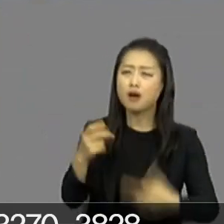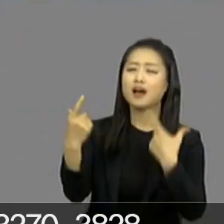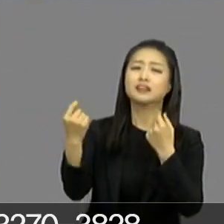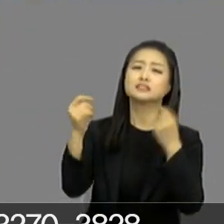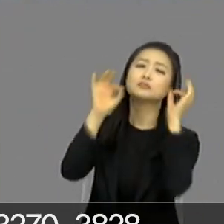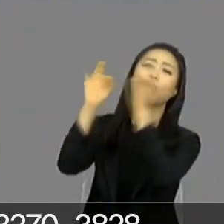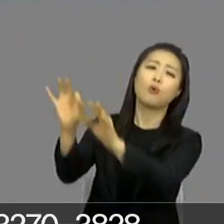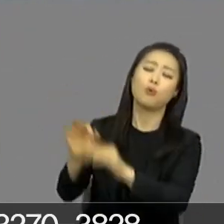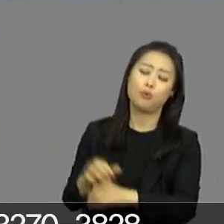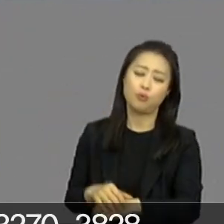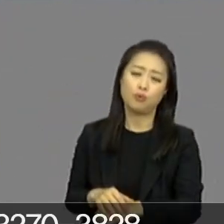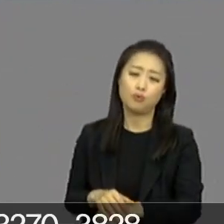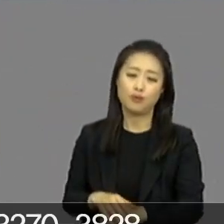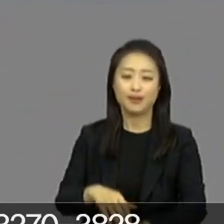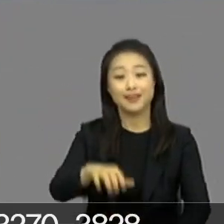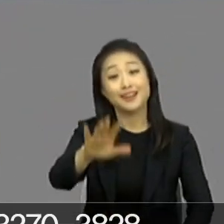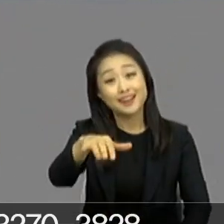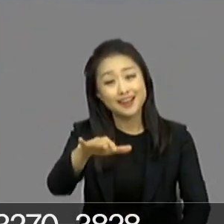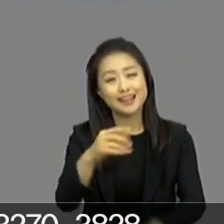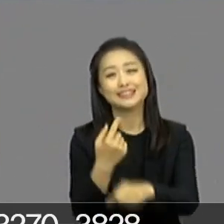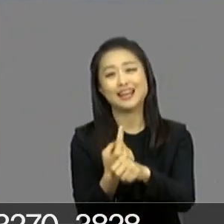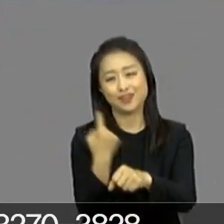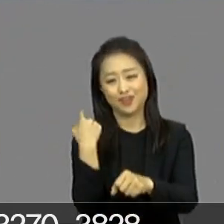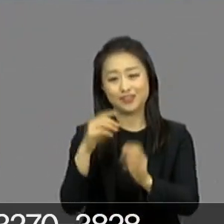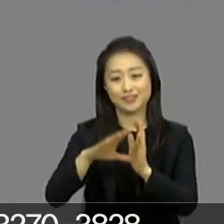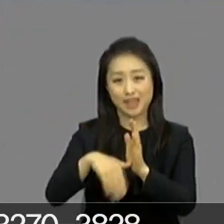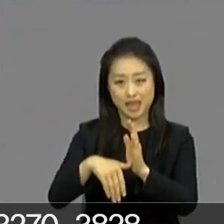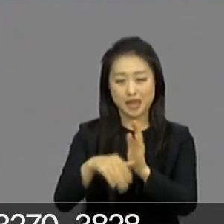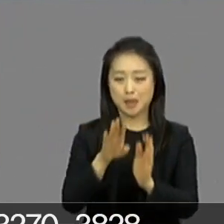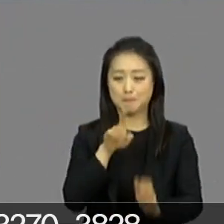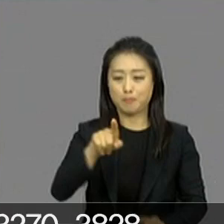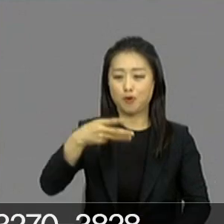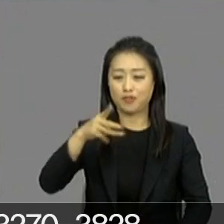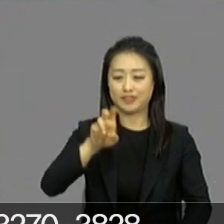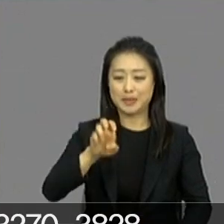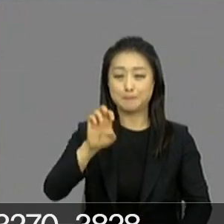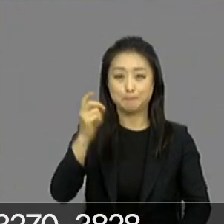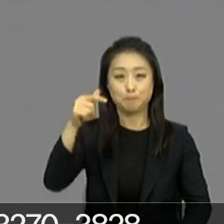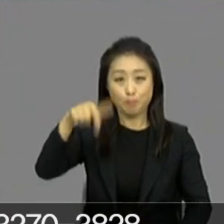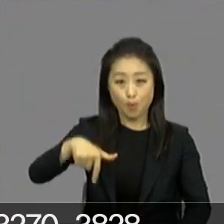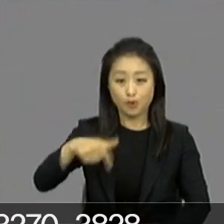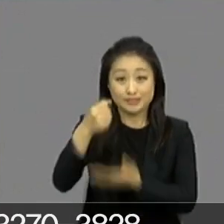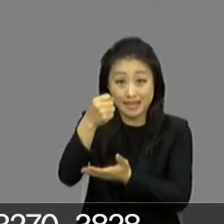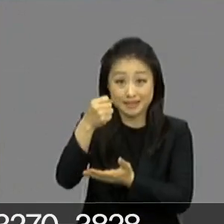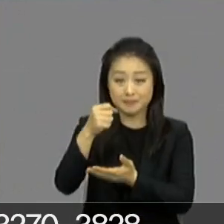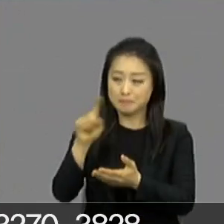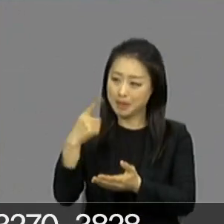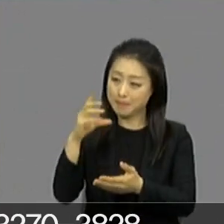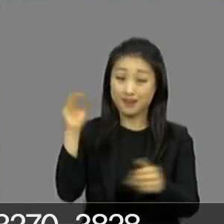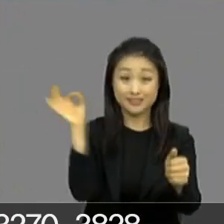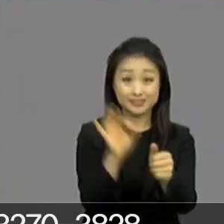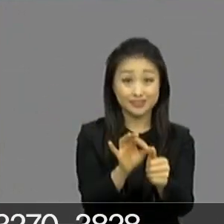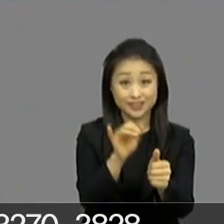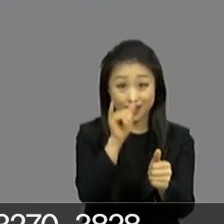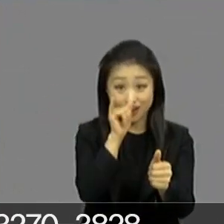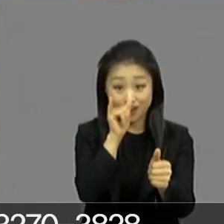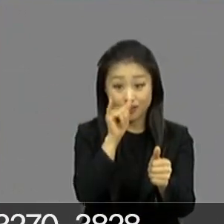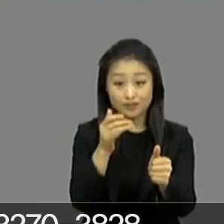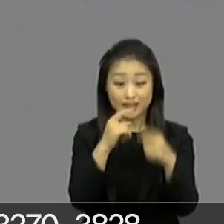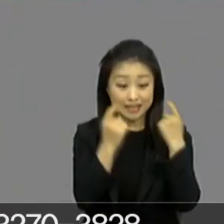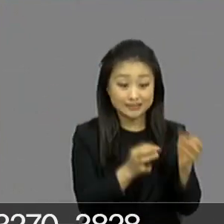줘 그것이 아니었네 지금요 작년에 버팀목 자금으로 100만원 인가 200만원 인가 올해 추가 해 주셨다고 그런데 그게